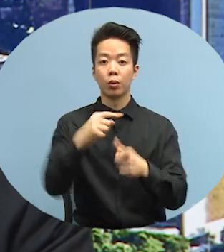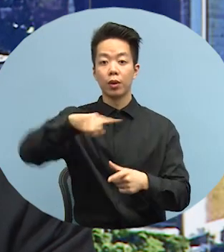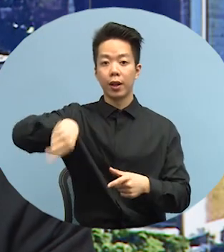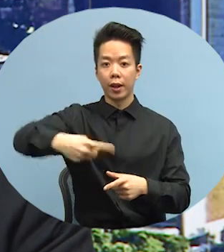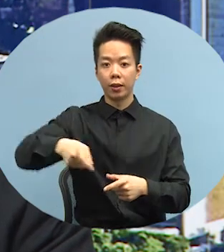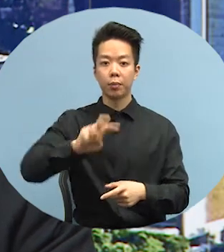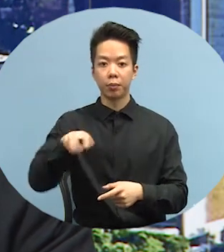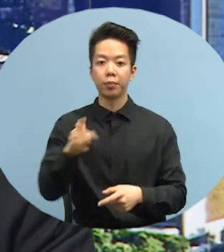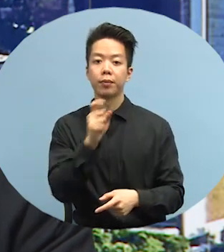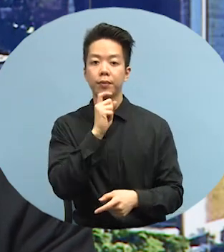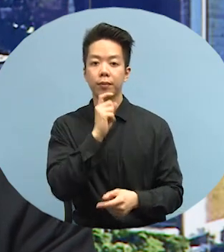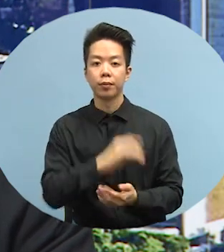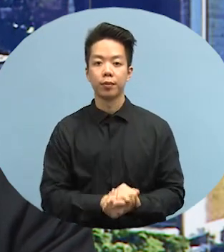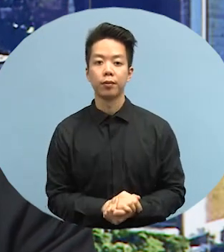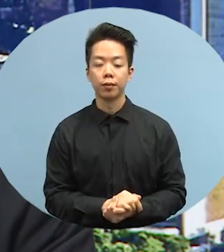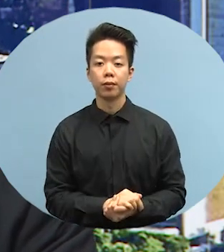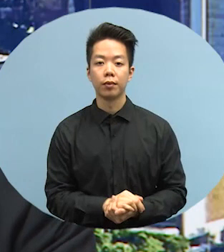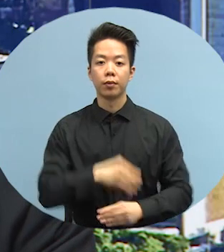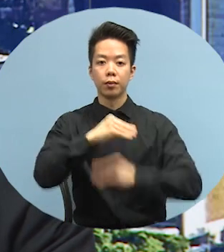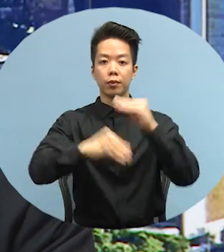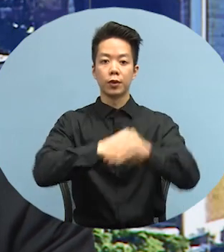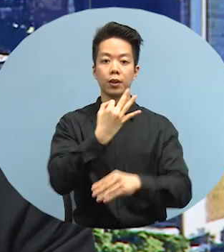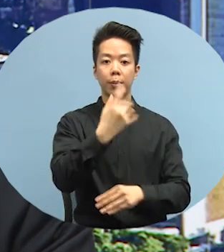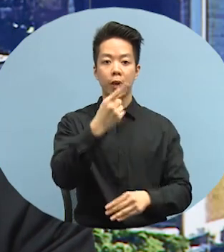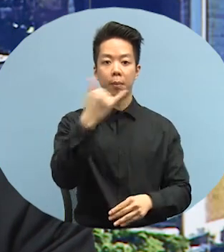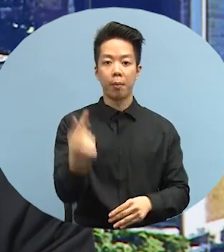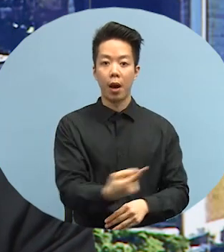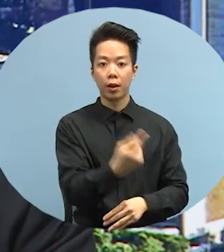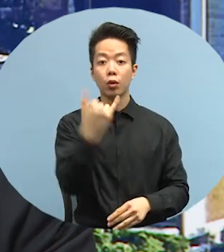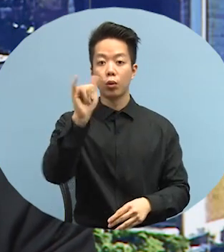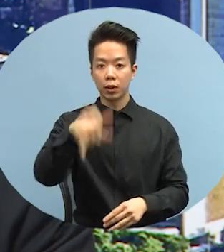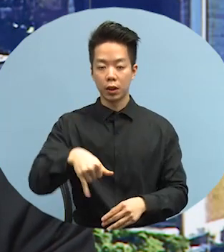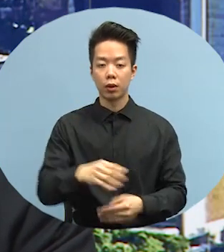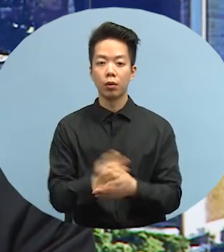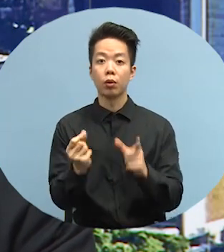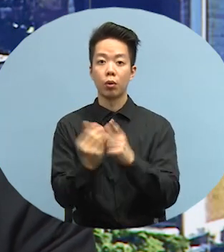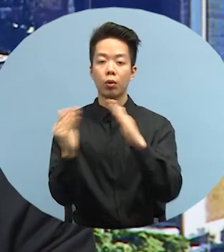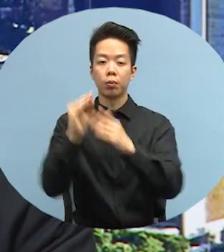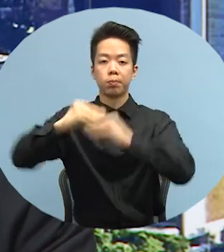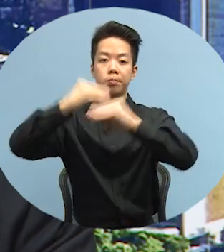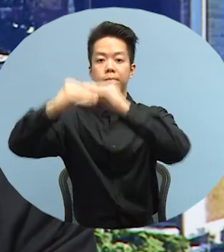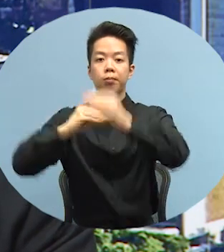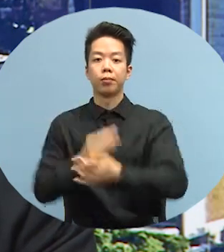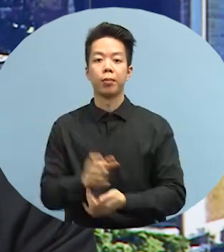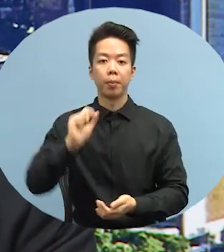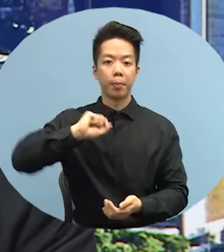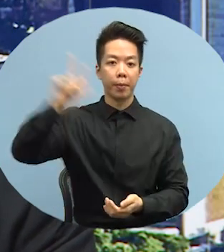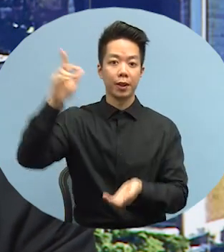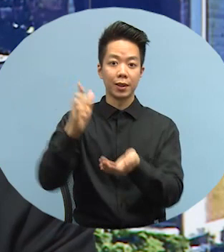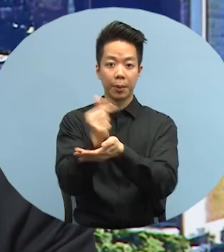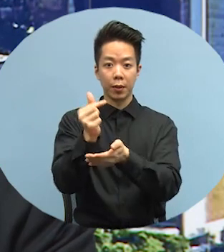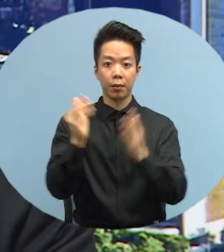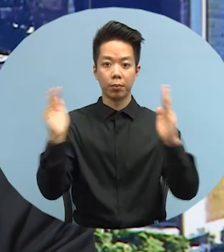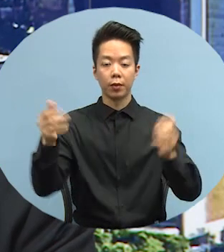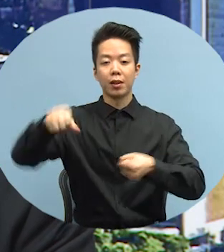330公頃嘅土地，以興建316,000個公營房屋單位，係比較上一個十年期